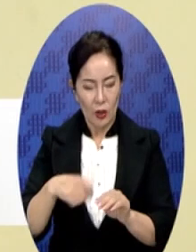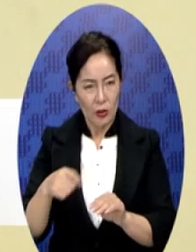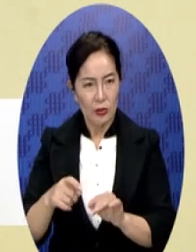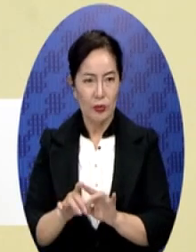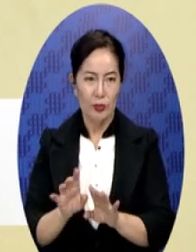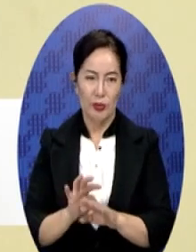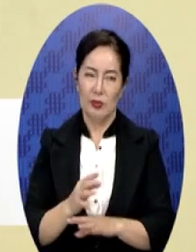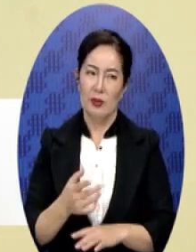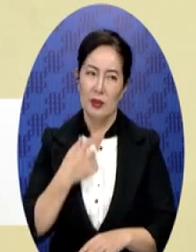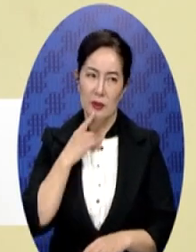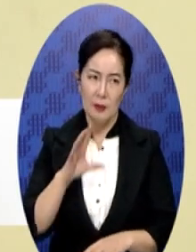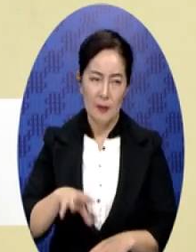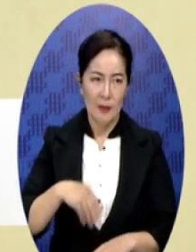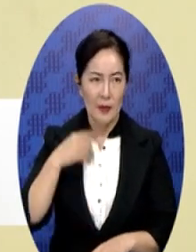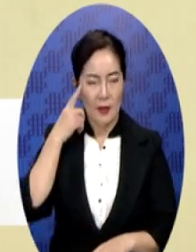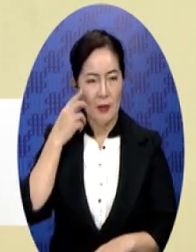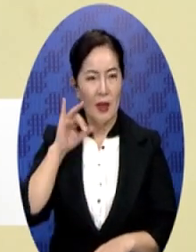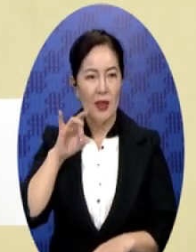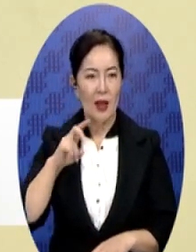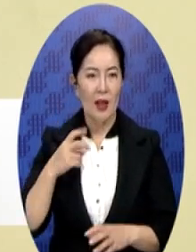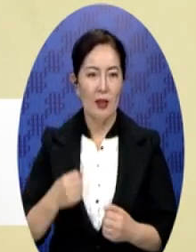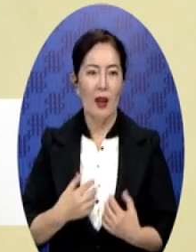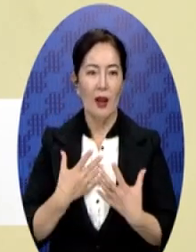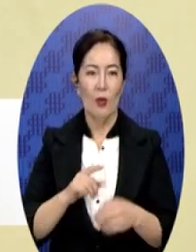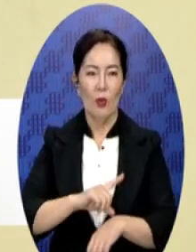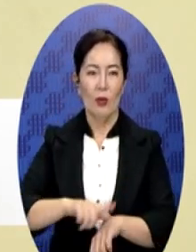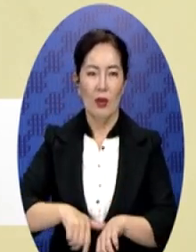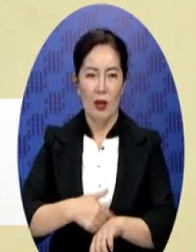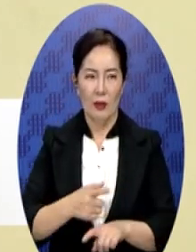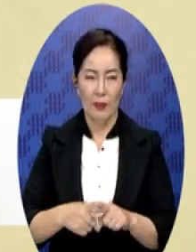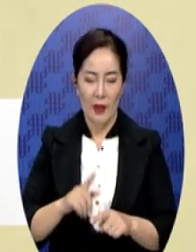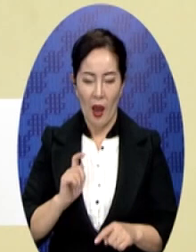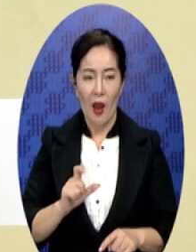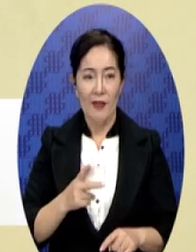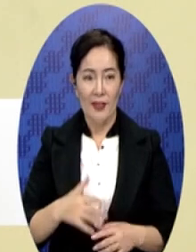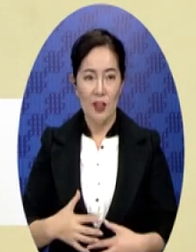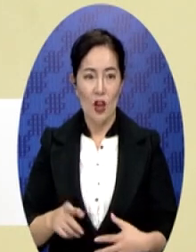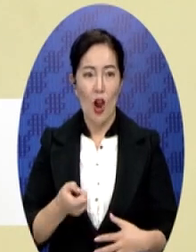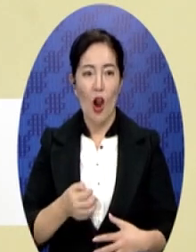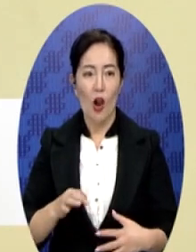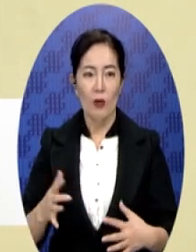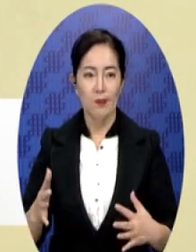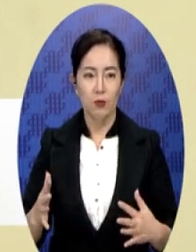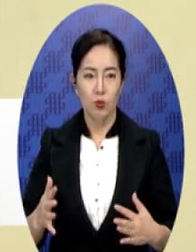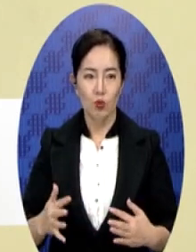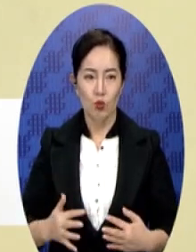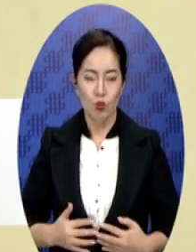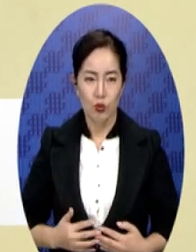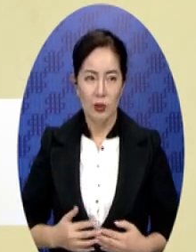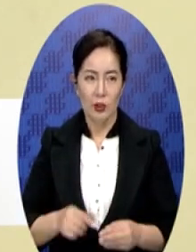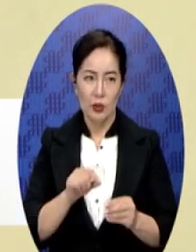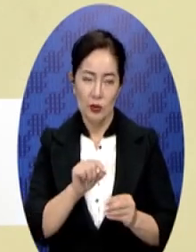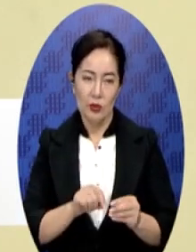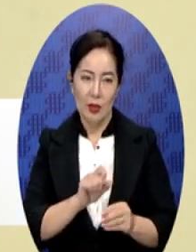жоохон гидрэлт жоох удаа. Тэгээд нөөг хэвлийн нөгөө хүн ингээд дарагдаад ирэхээрээ тэр хавьд нэг